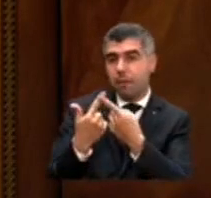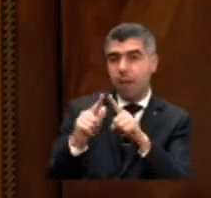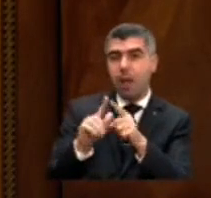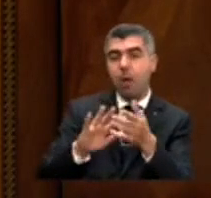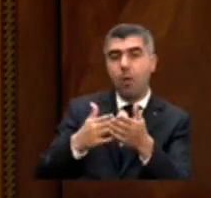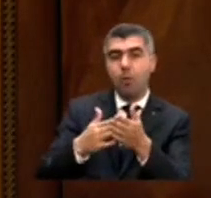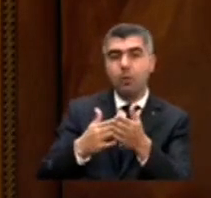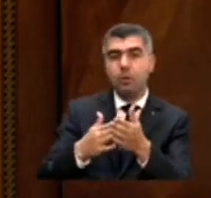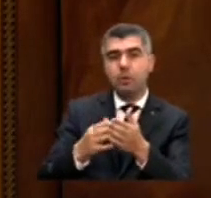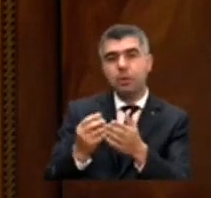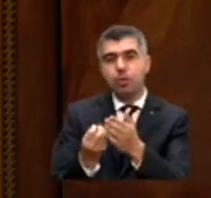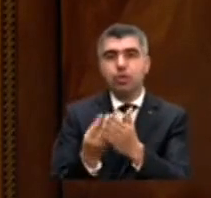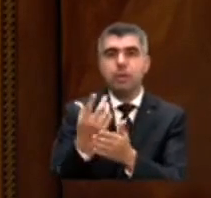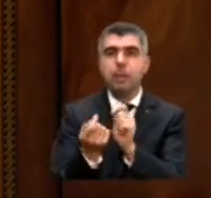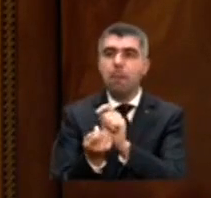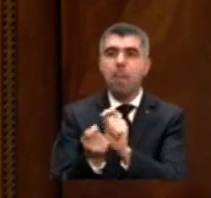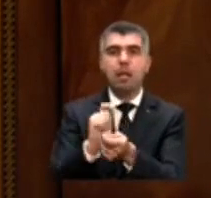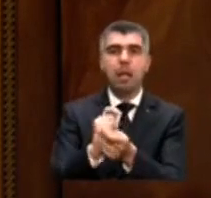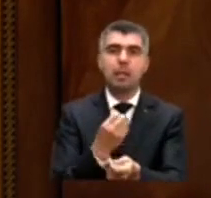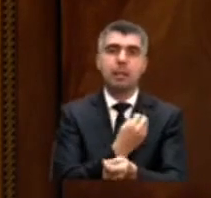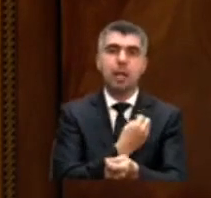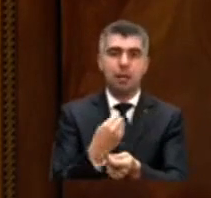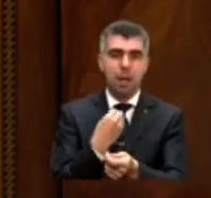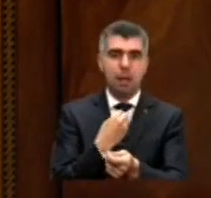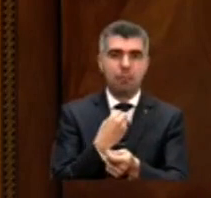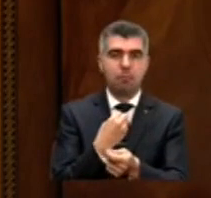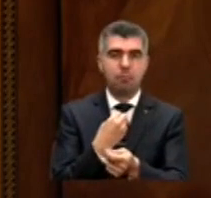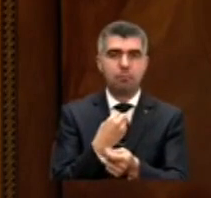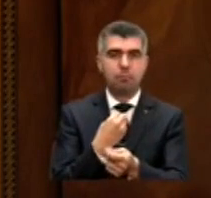للمنظومة الصحية طبقا لأفضل المعايير